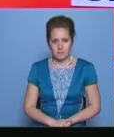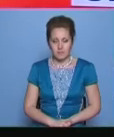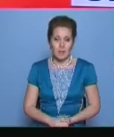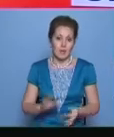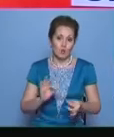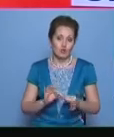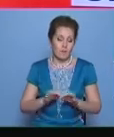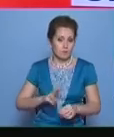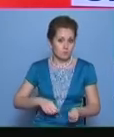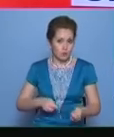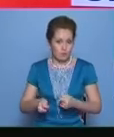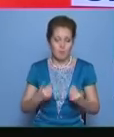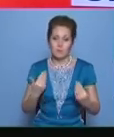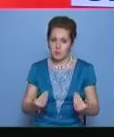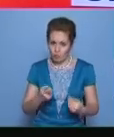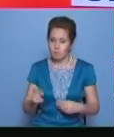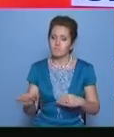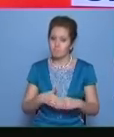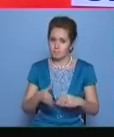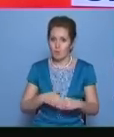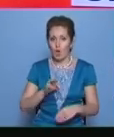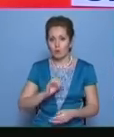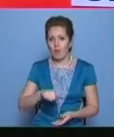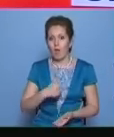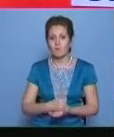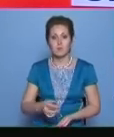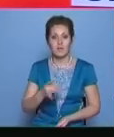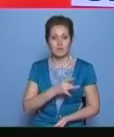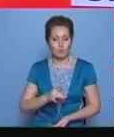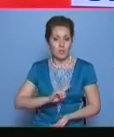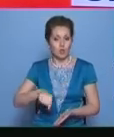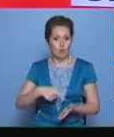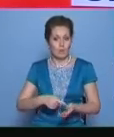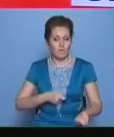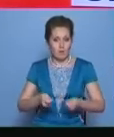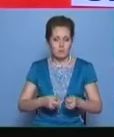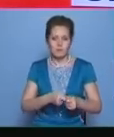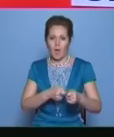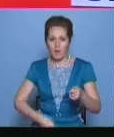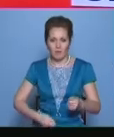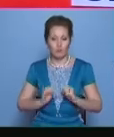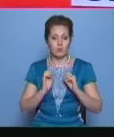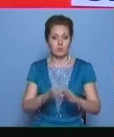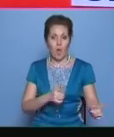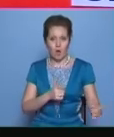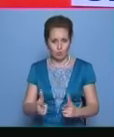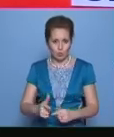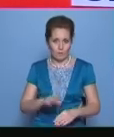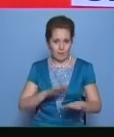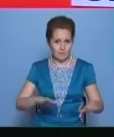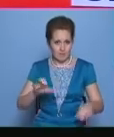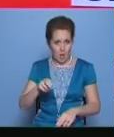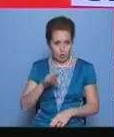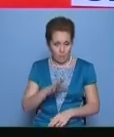Ижевским чиновникам сегодня по полной досталось от главы республики. Столичные власти затягивают сдачу детских садов, хотя их сельские коллеги при